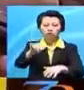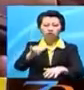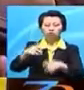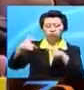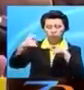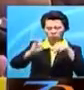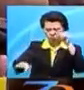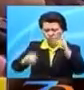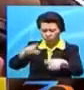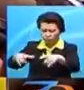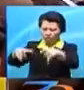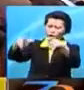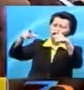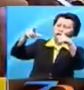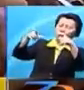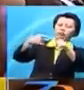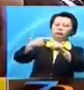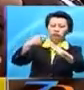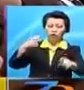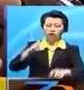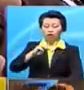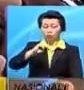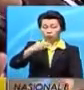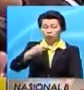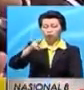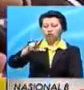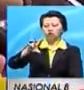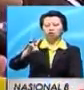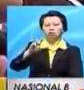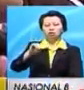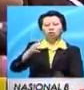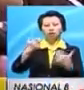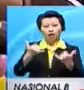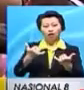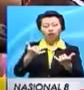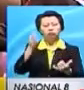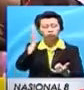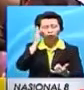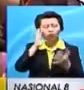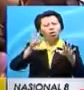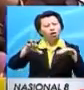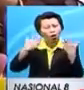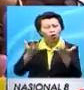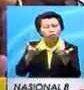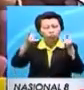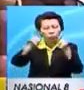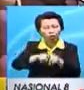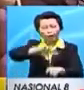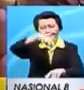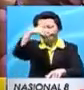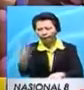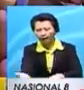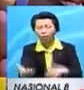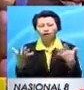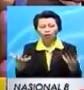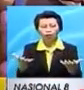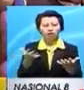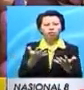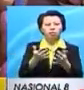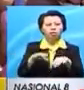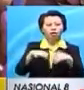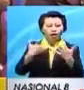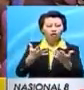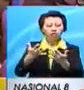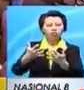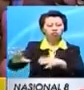That means we have to study how the accident happened, how actually whether it is a ditch